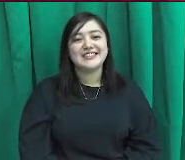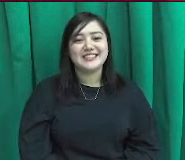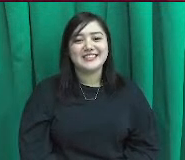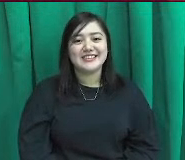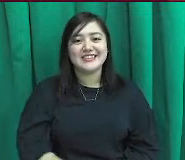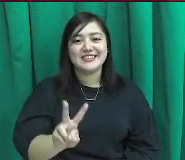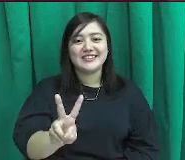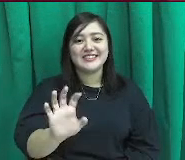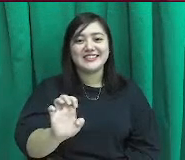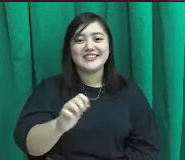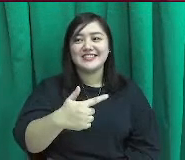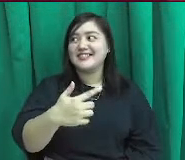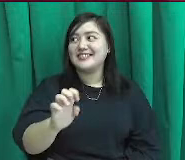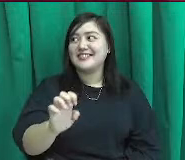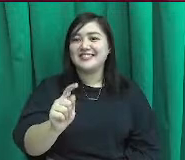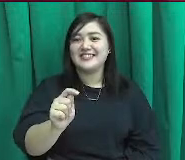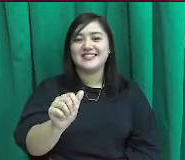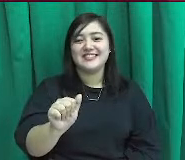okay.